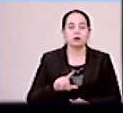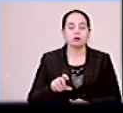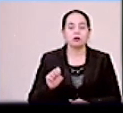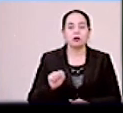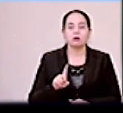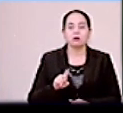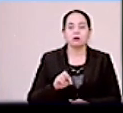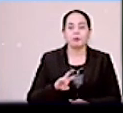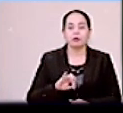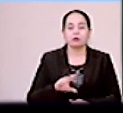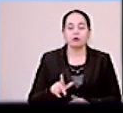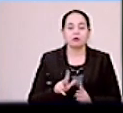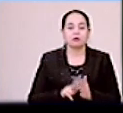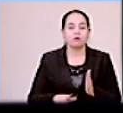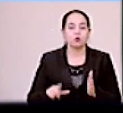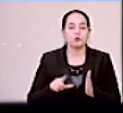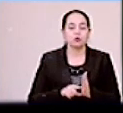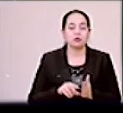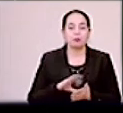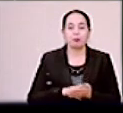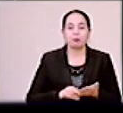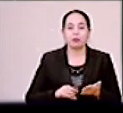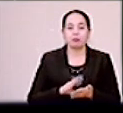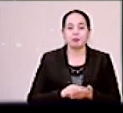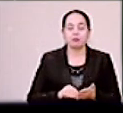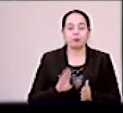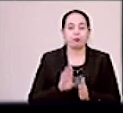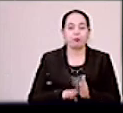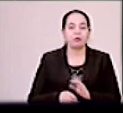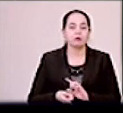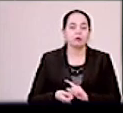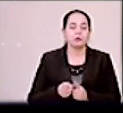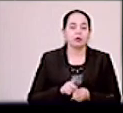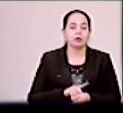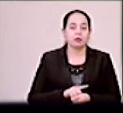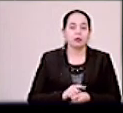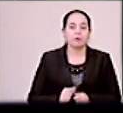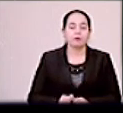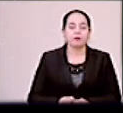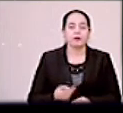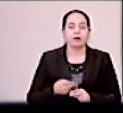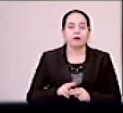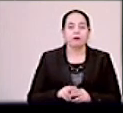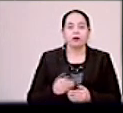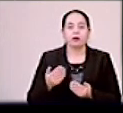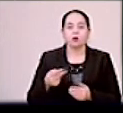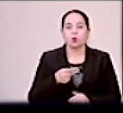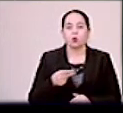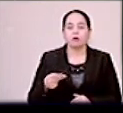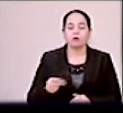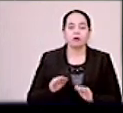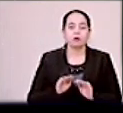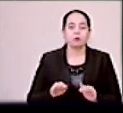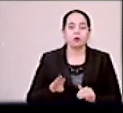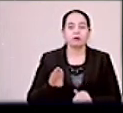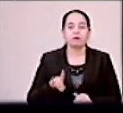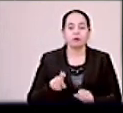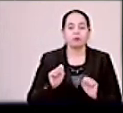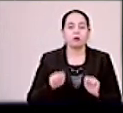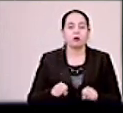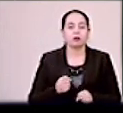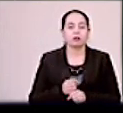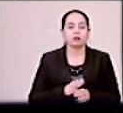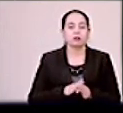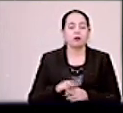а знаменатель 87 переписываем без изменения. В этих уравнениях, ребята, вы могли еще